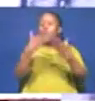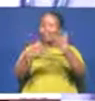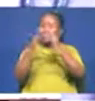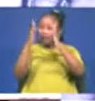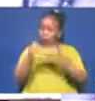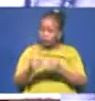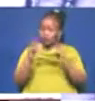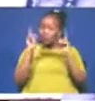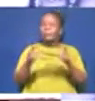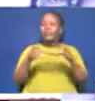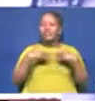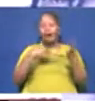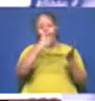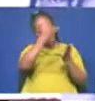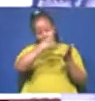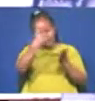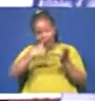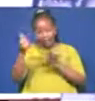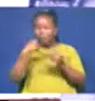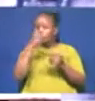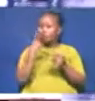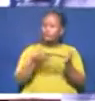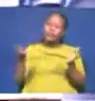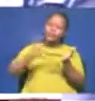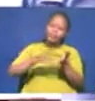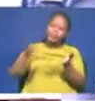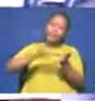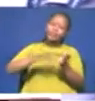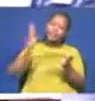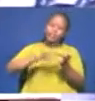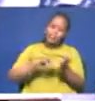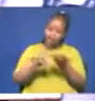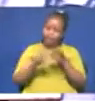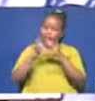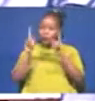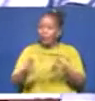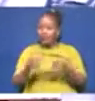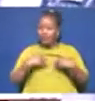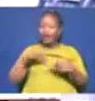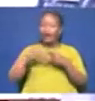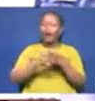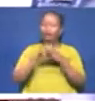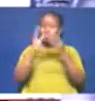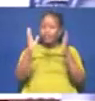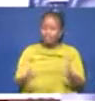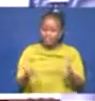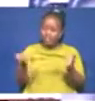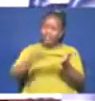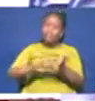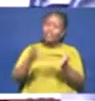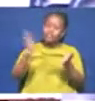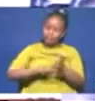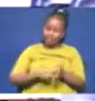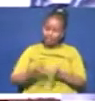one registered by the architect's board. You must have an engineer registered by the engineer's board, and to some extent